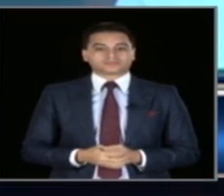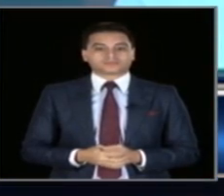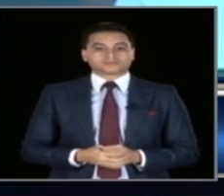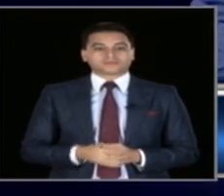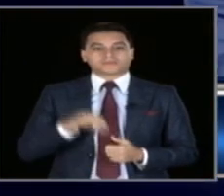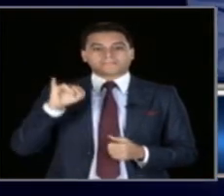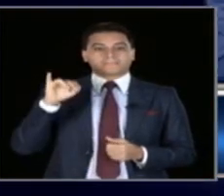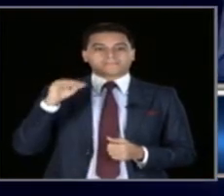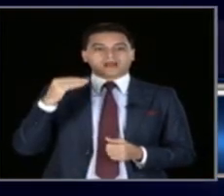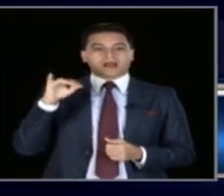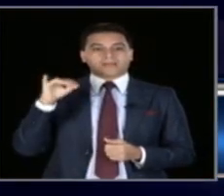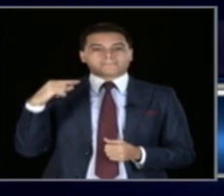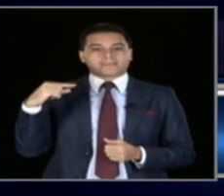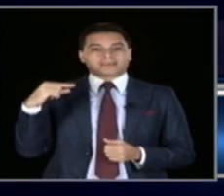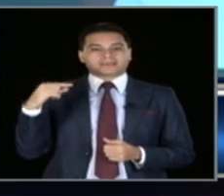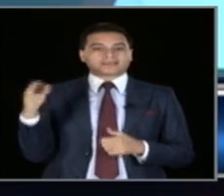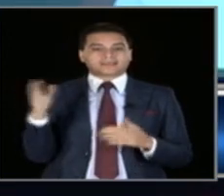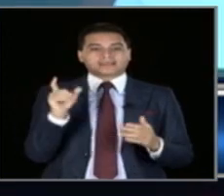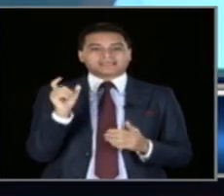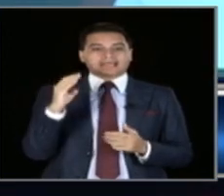حمد نجيب.